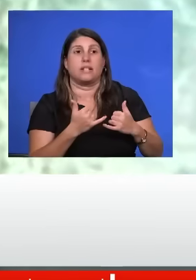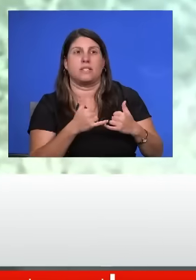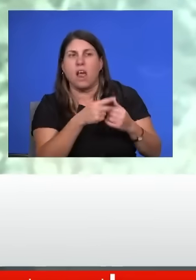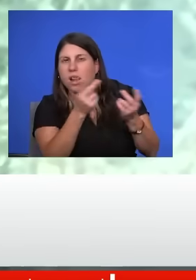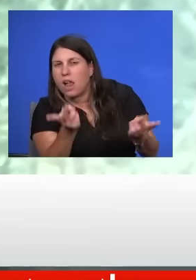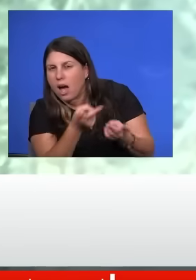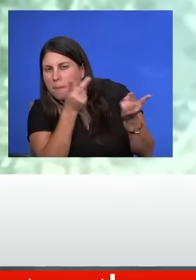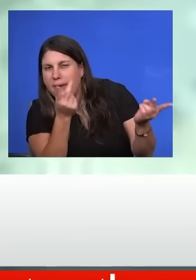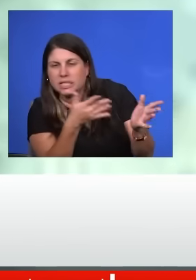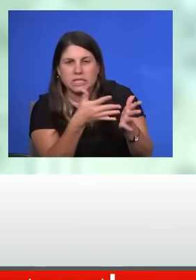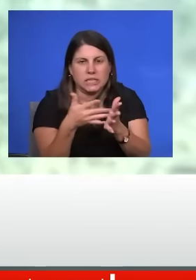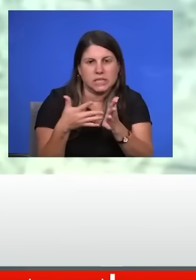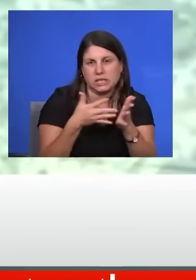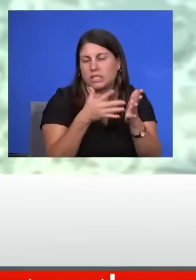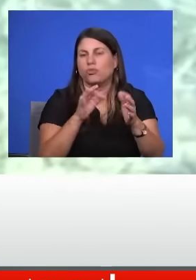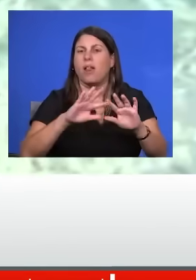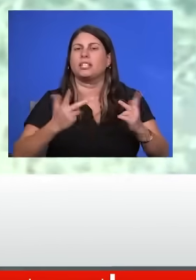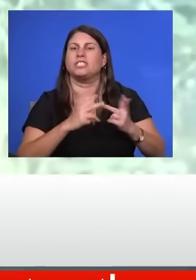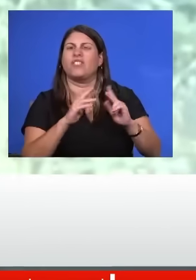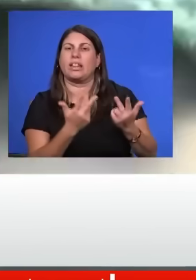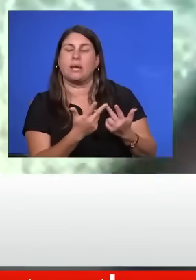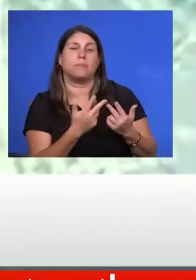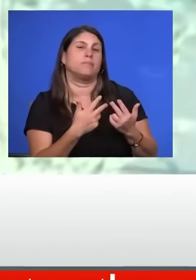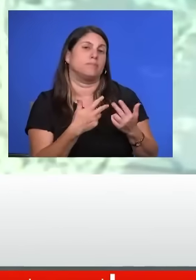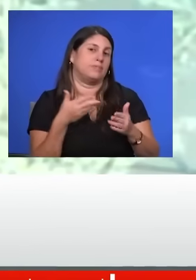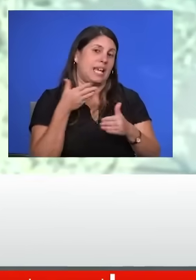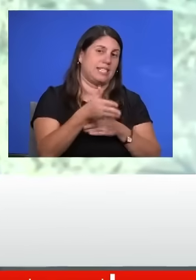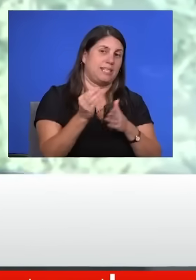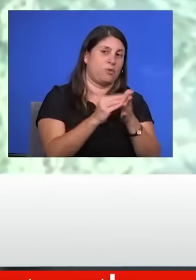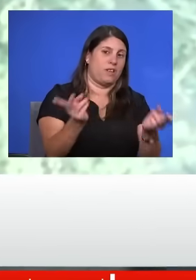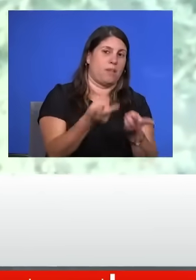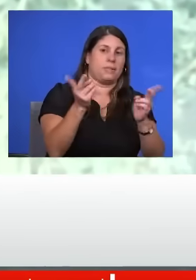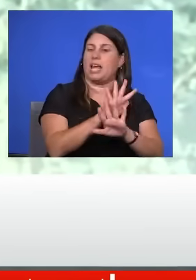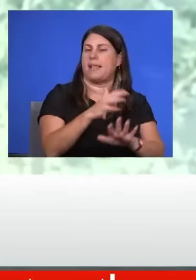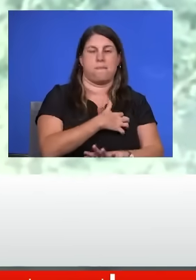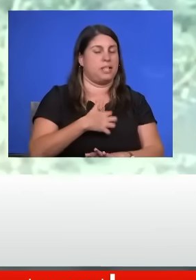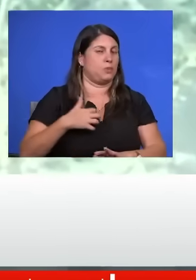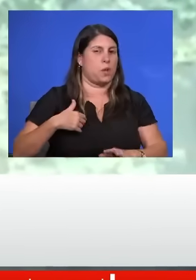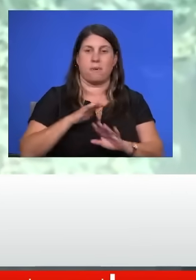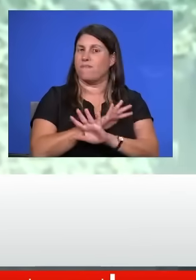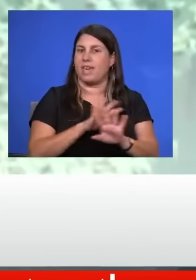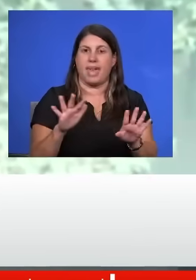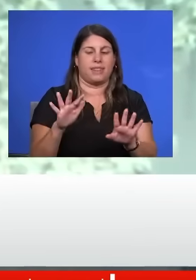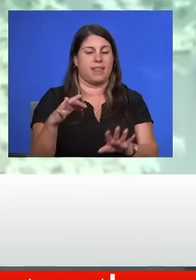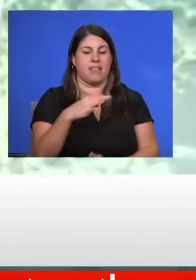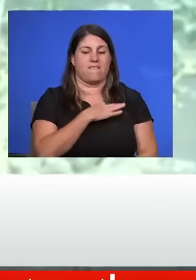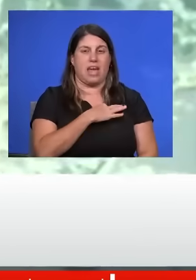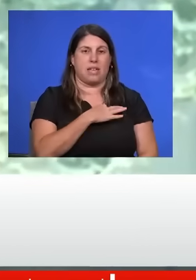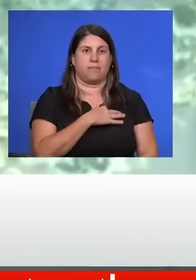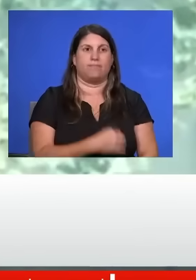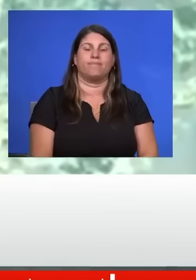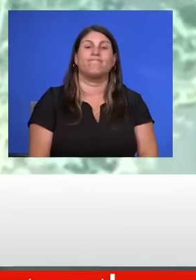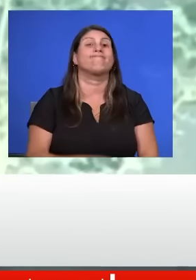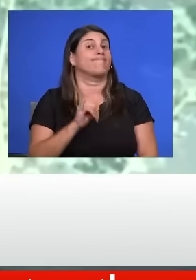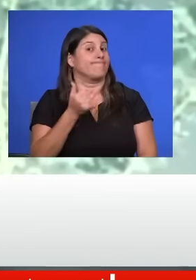במקום שעולים, נכנסים כדי לסרוק, שאין פצועים ואין נפגעים. כן, אישה אחת